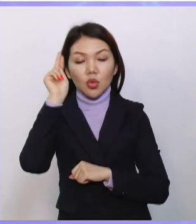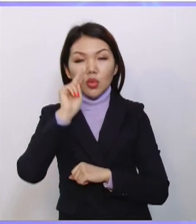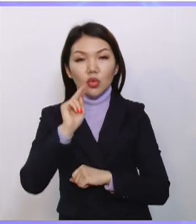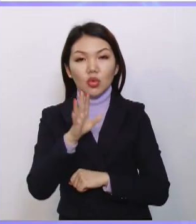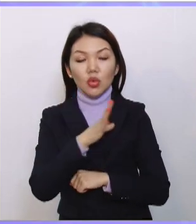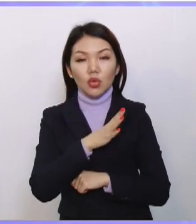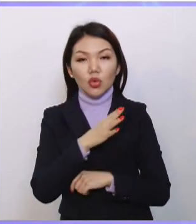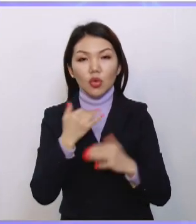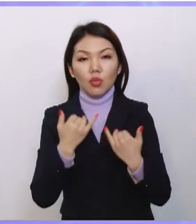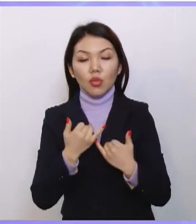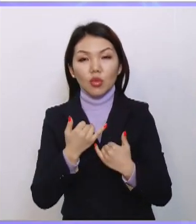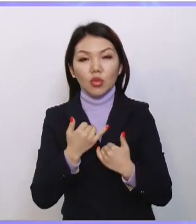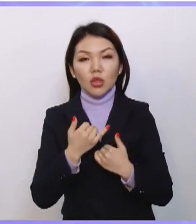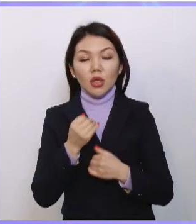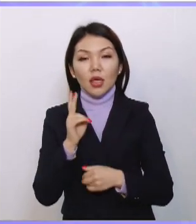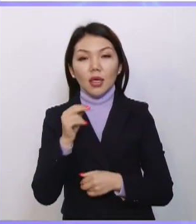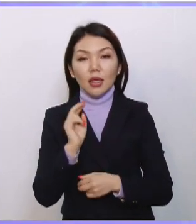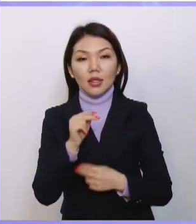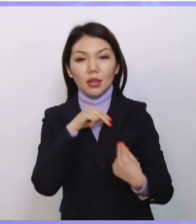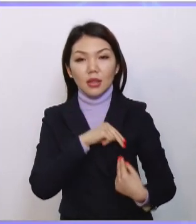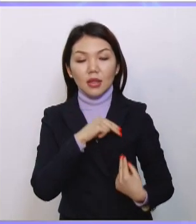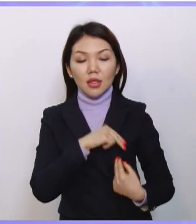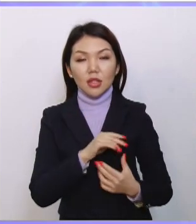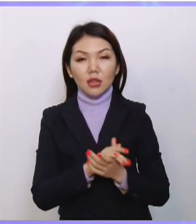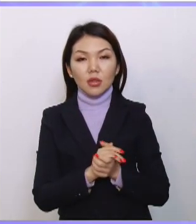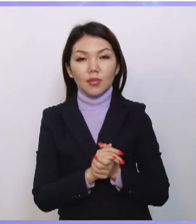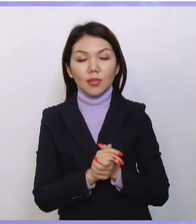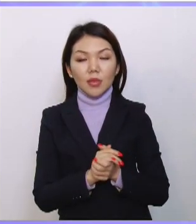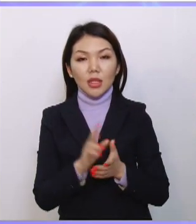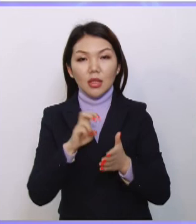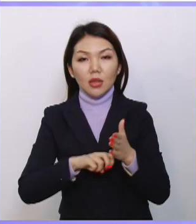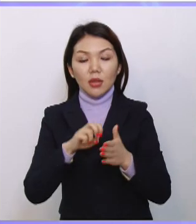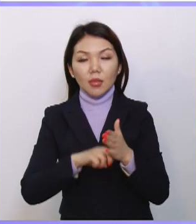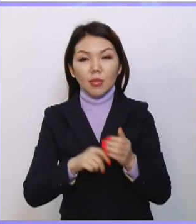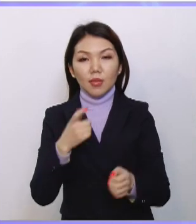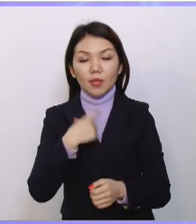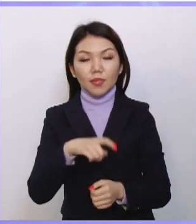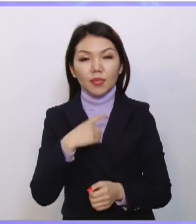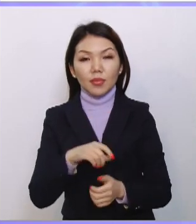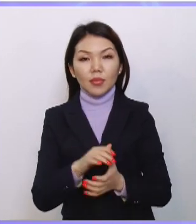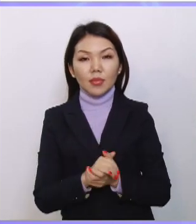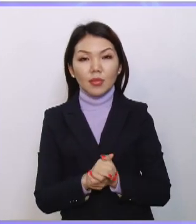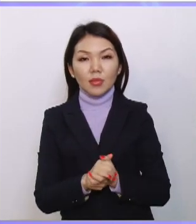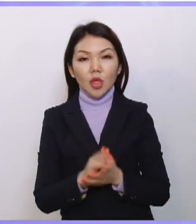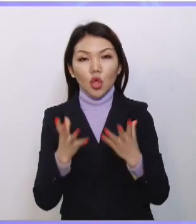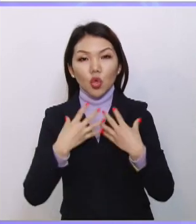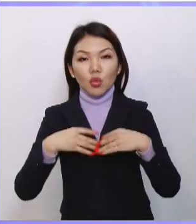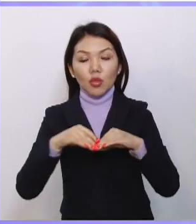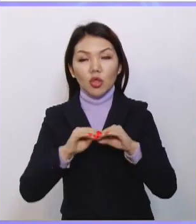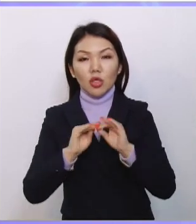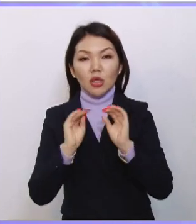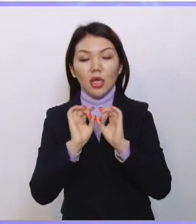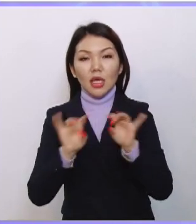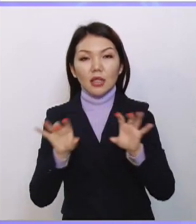Бүгүн сабакта кандай иштедиңер? Өзүңөрдү баалап, сабакта кандай иштегениңерди үй-бүлөңөргө айтып